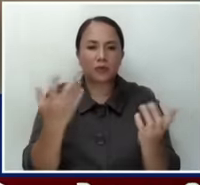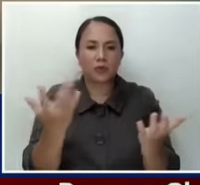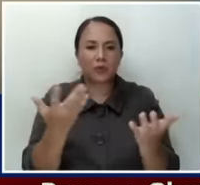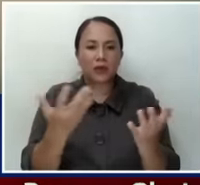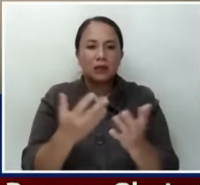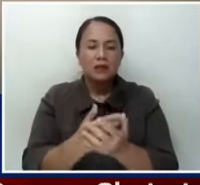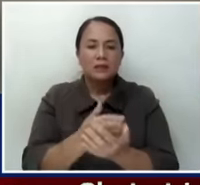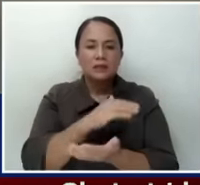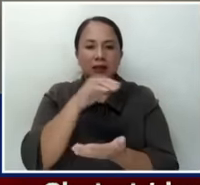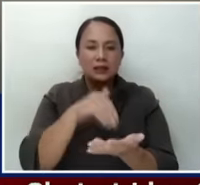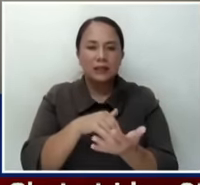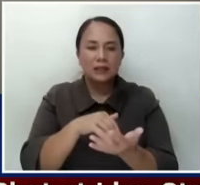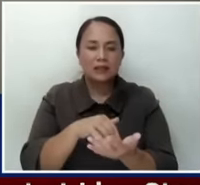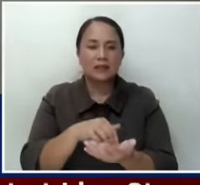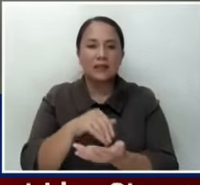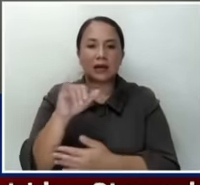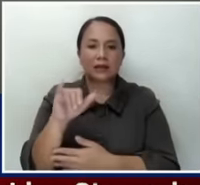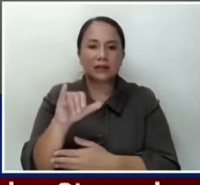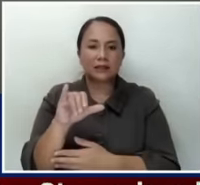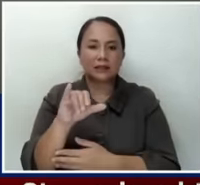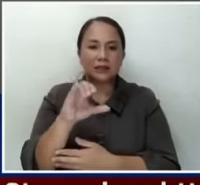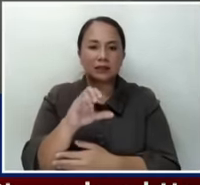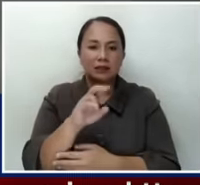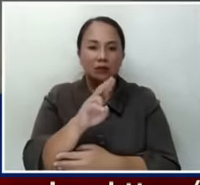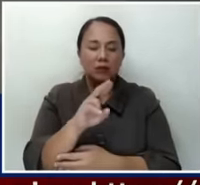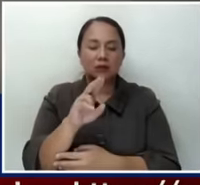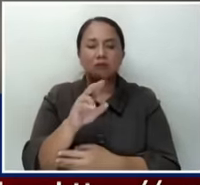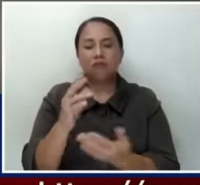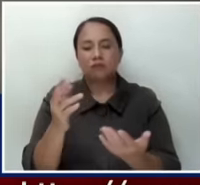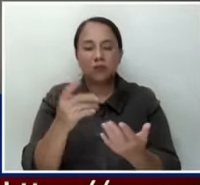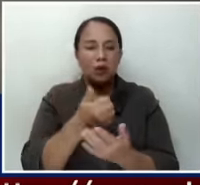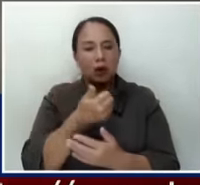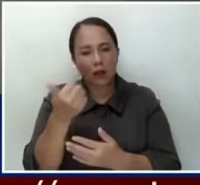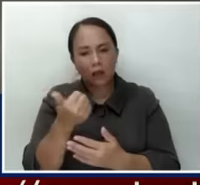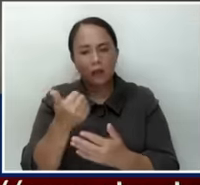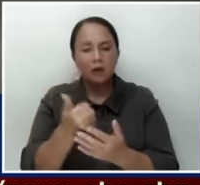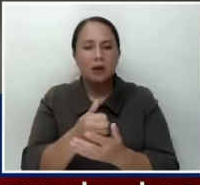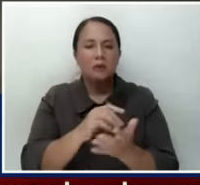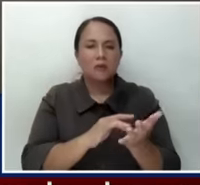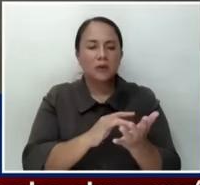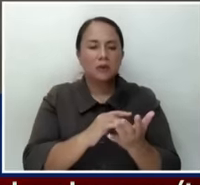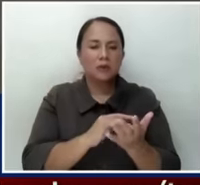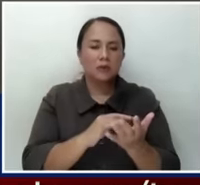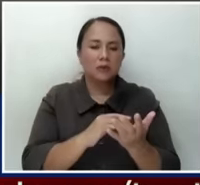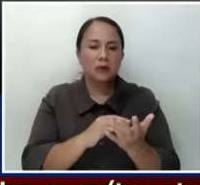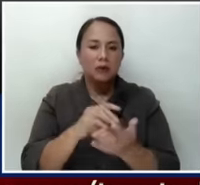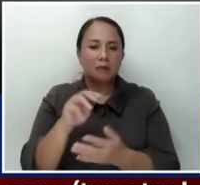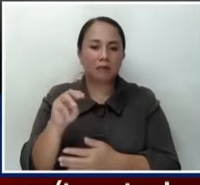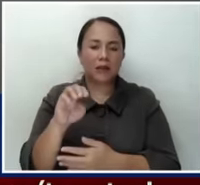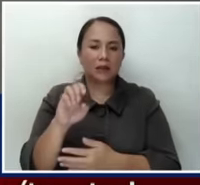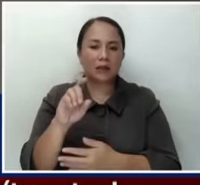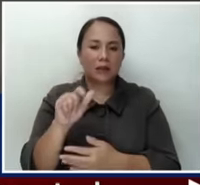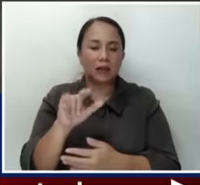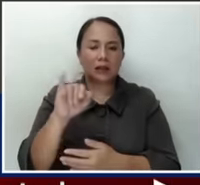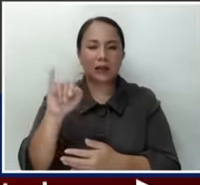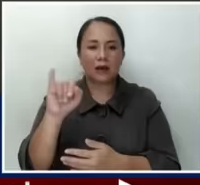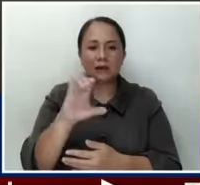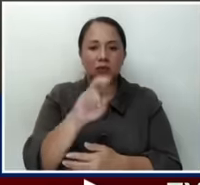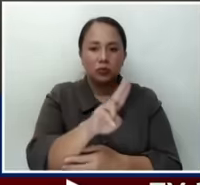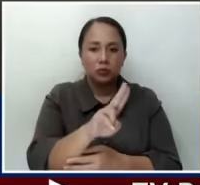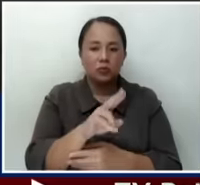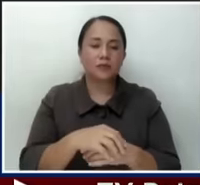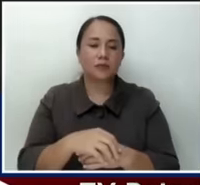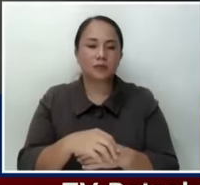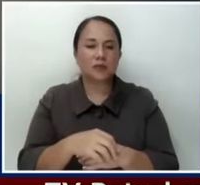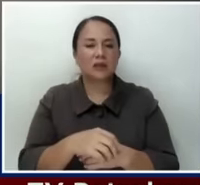Central Intensive Care Unit o CENICU, at yung kanilang Medical Intensive Care Unit o Medical ICU. Samantala, meron